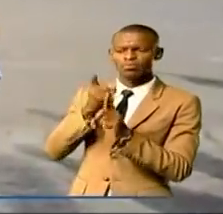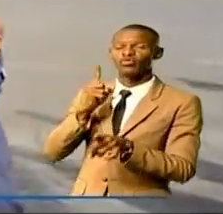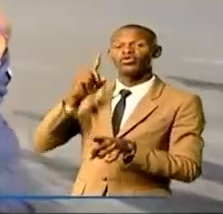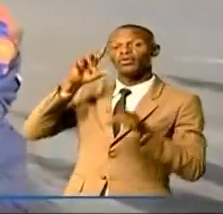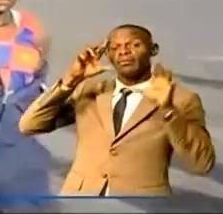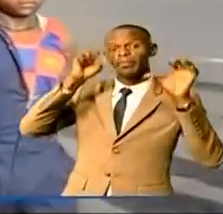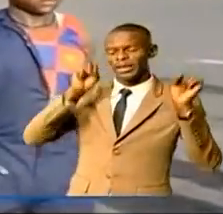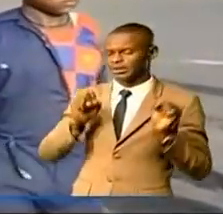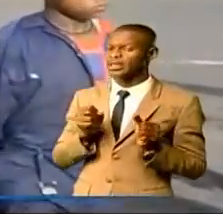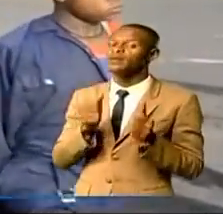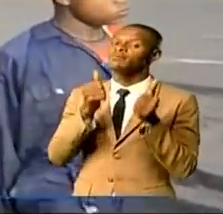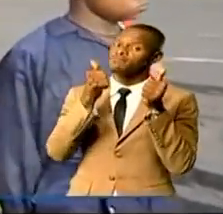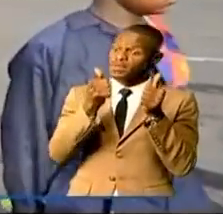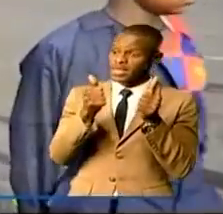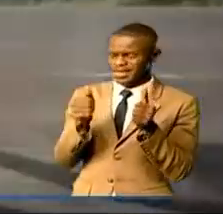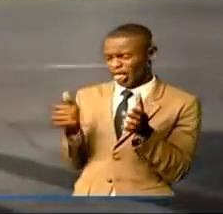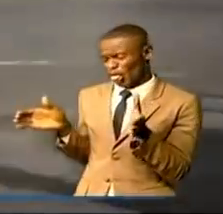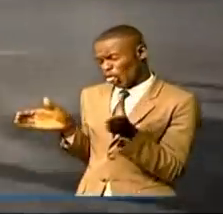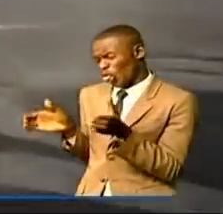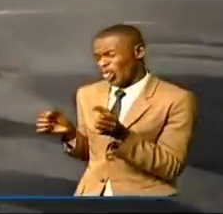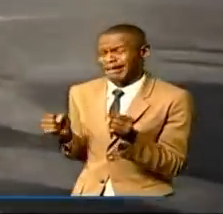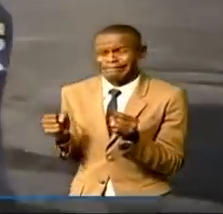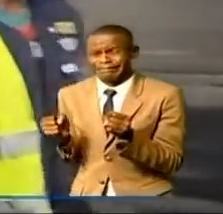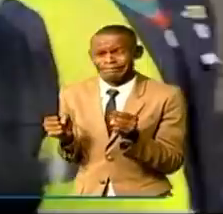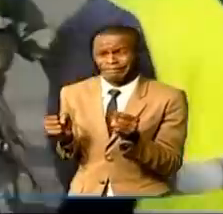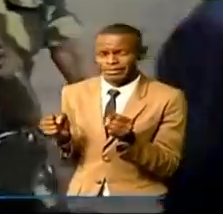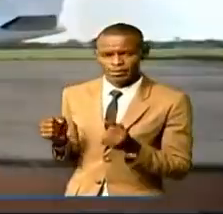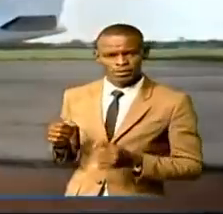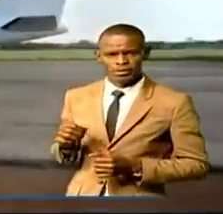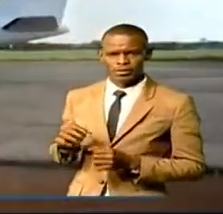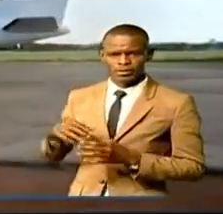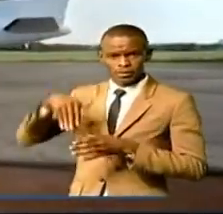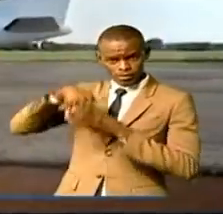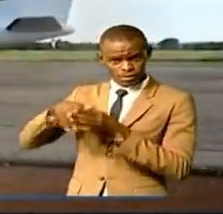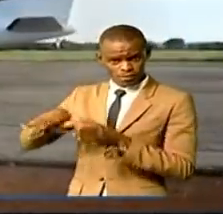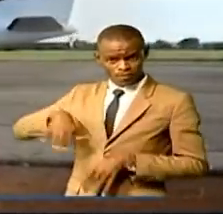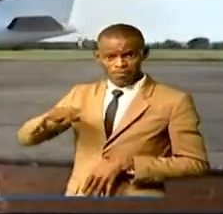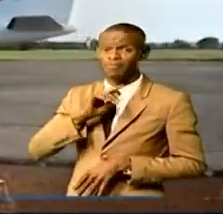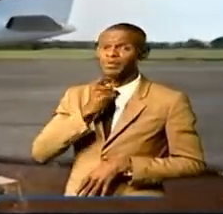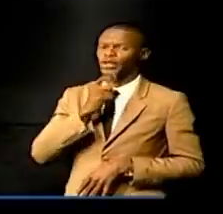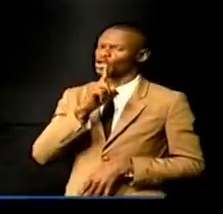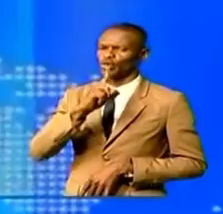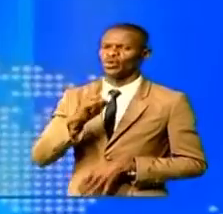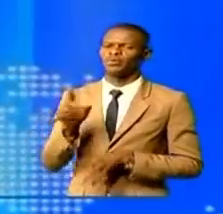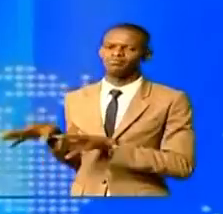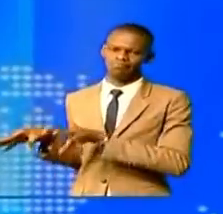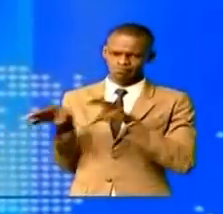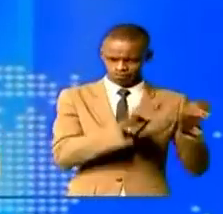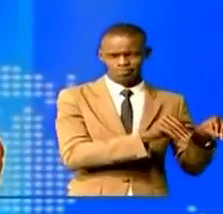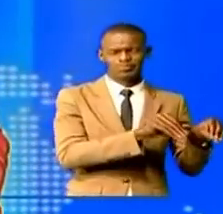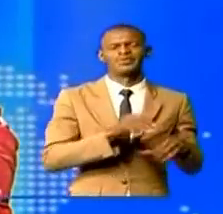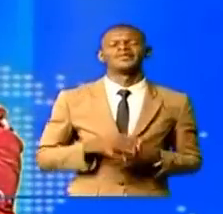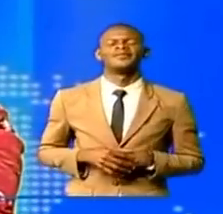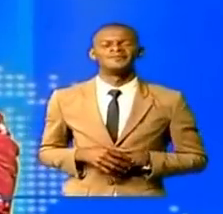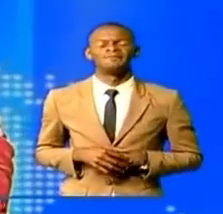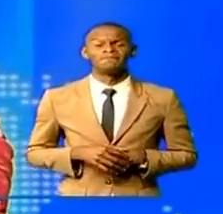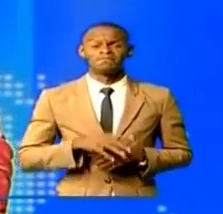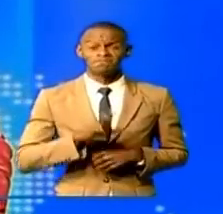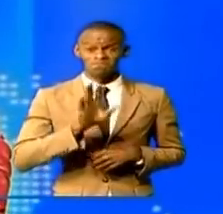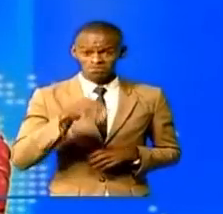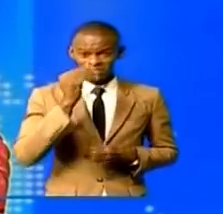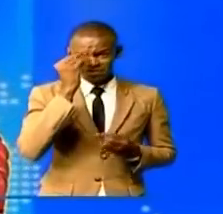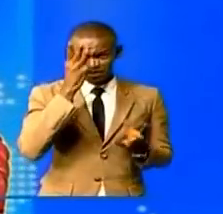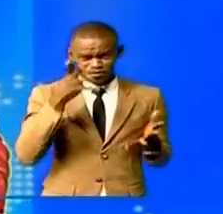évacuation fait suite à d'autres opérés ces trois dernières années dans ce secteur. Vous le savez, c'est depuis